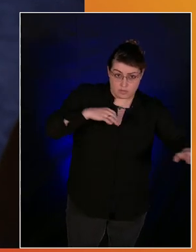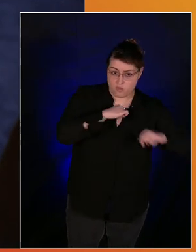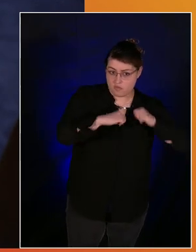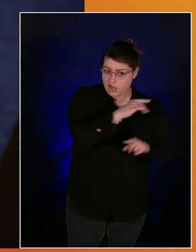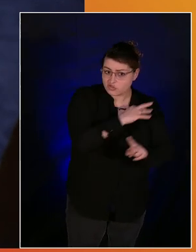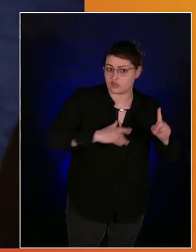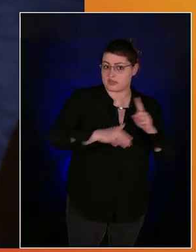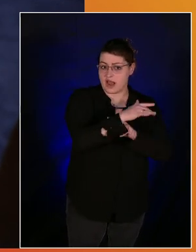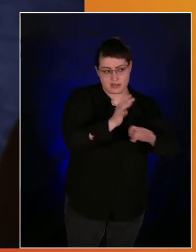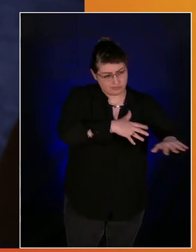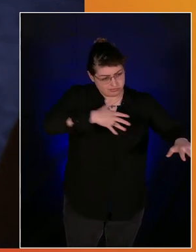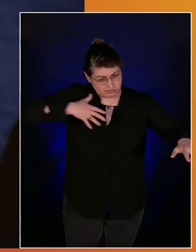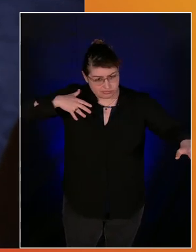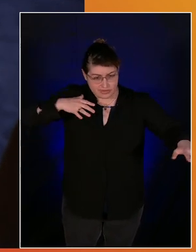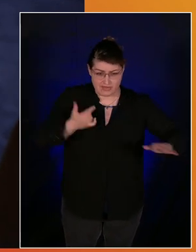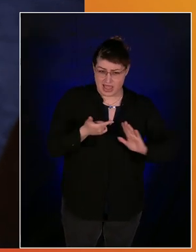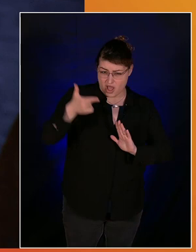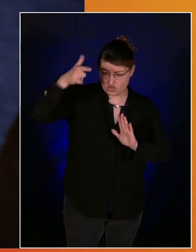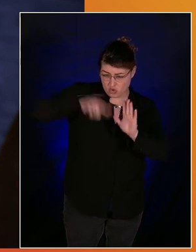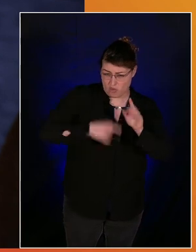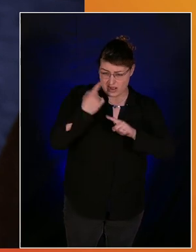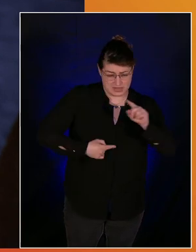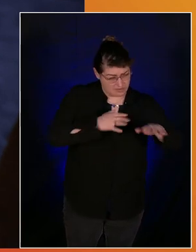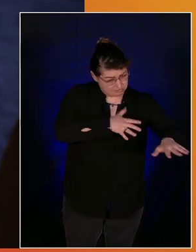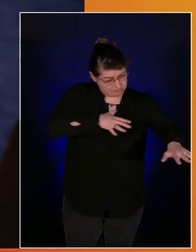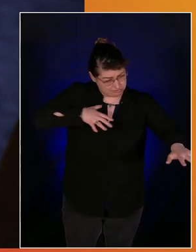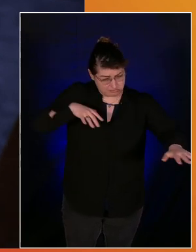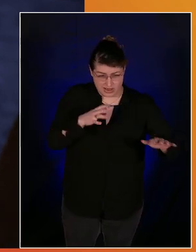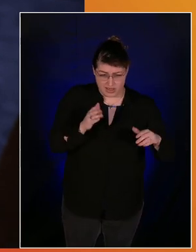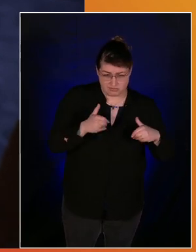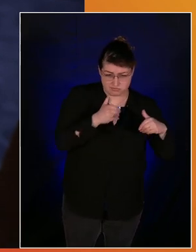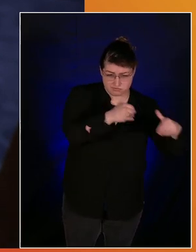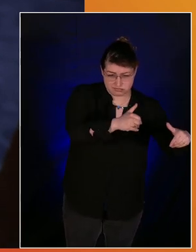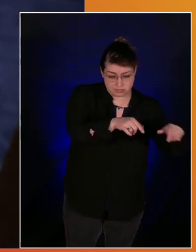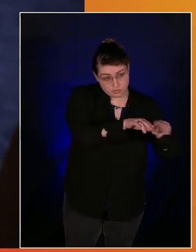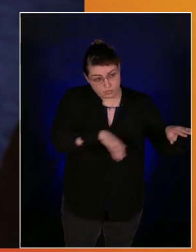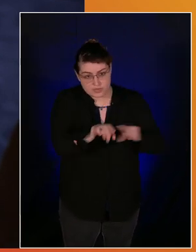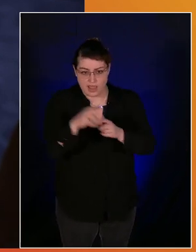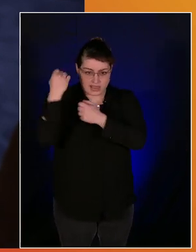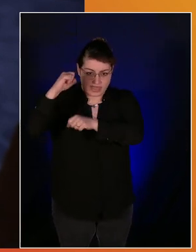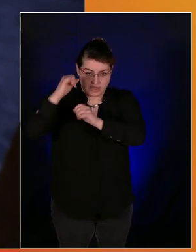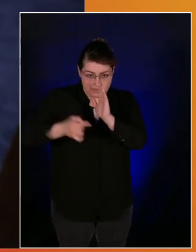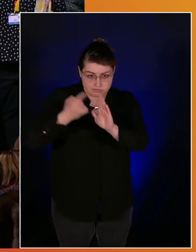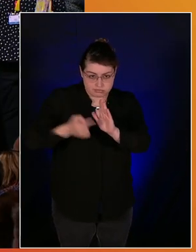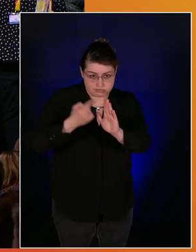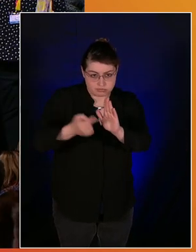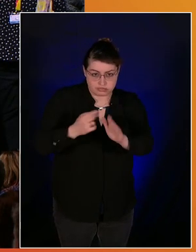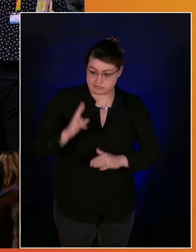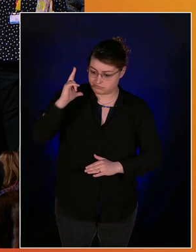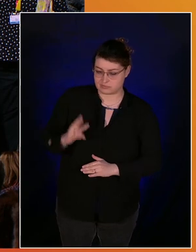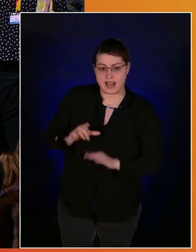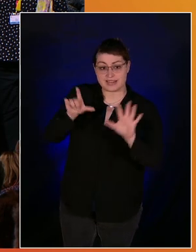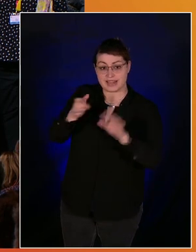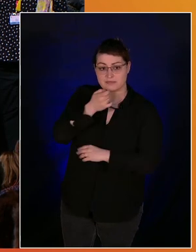d'un mouvement social qui dure depuis 2 mois et demi. Au cœur d'un mouvement social marqué par des grèves reconductibles depuis le 7 mars, et je tiens à